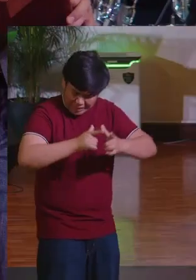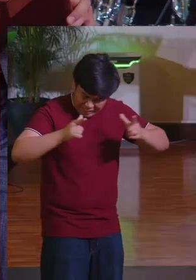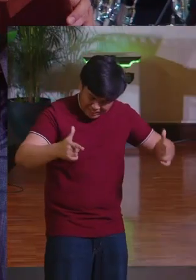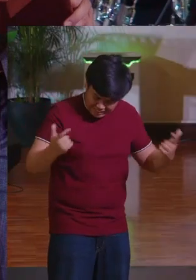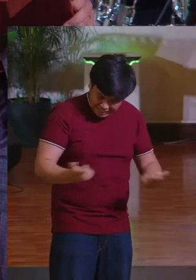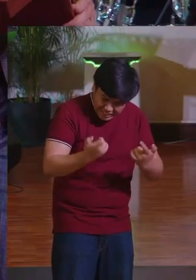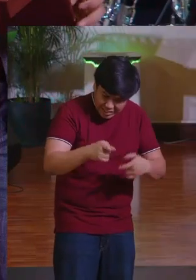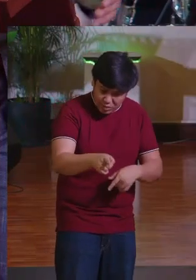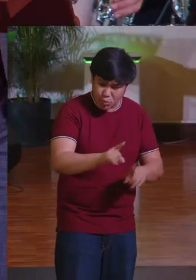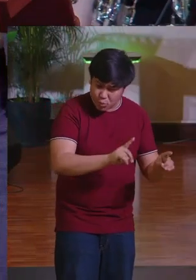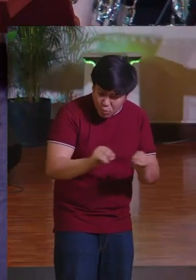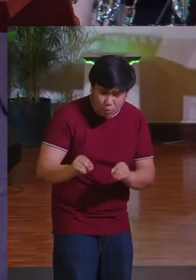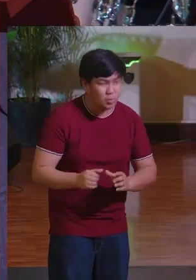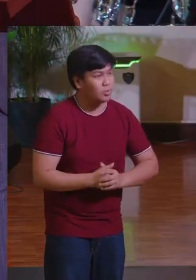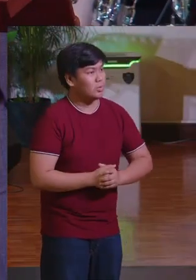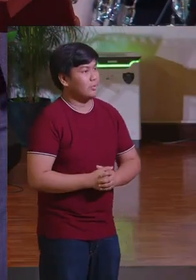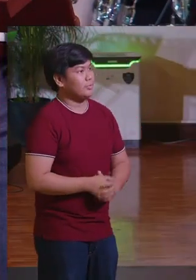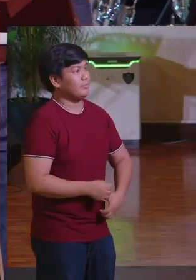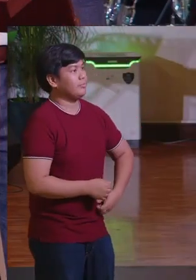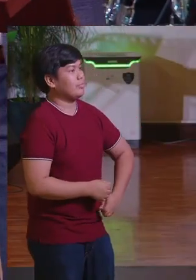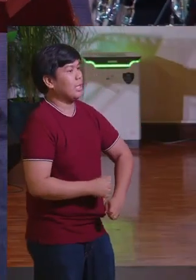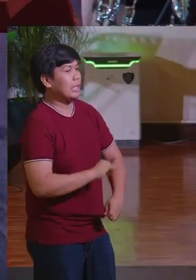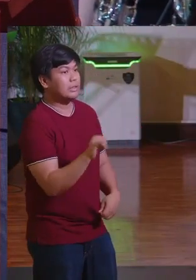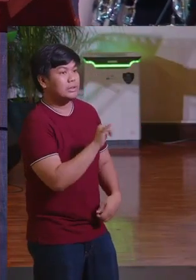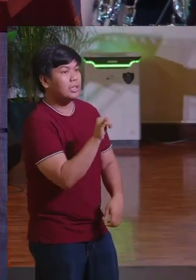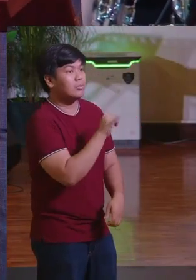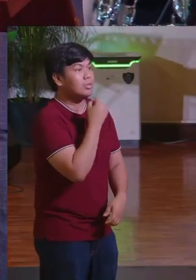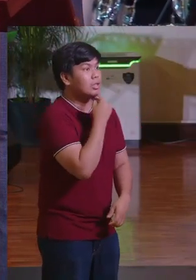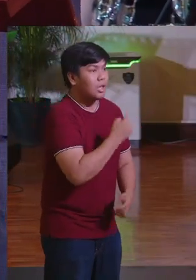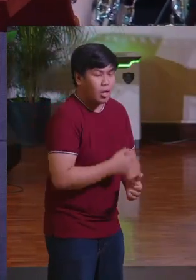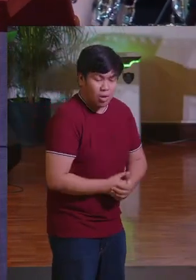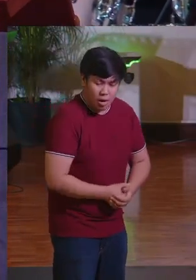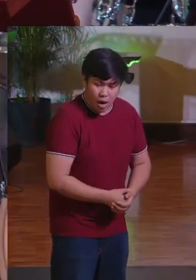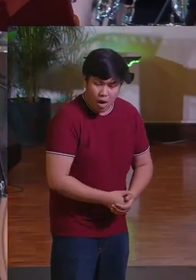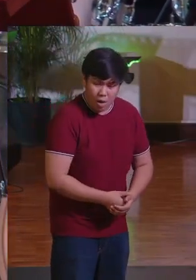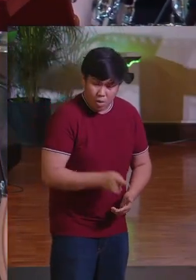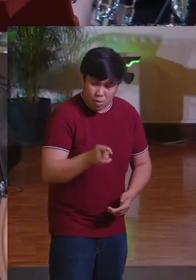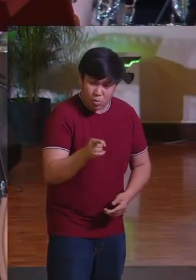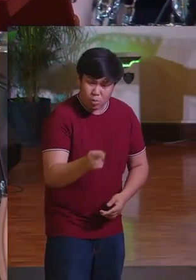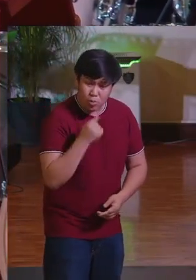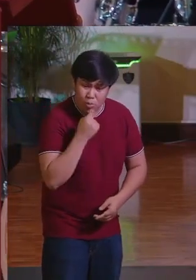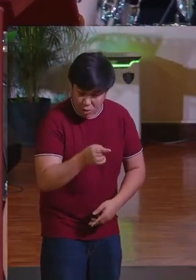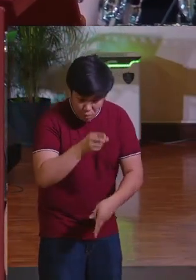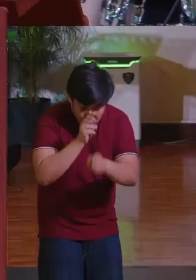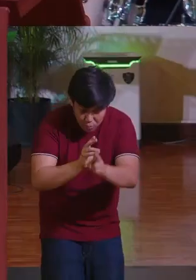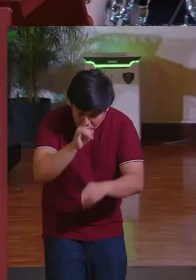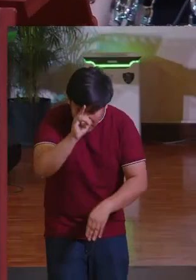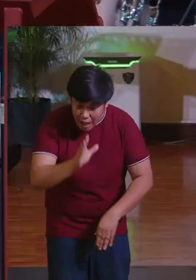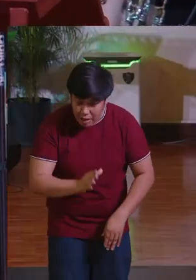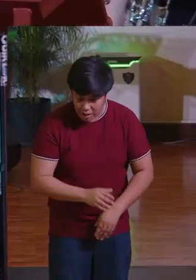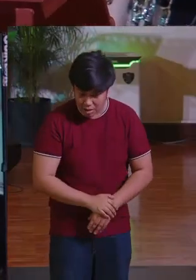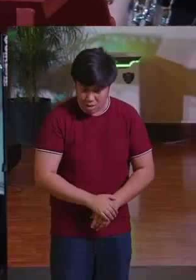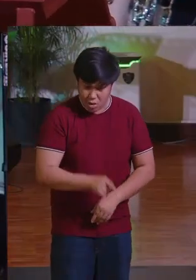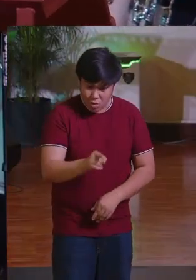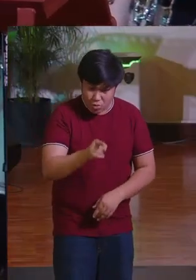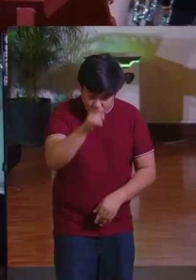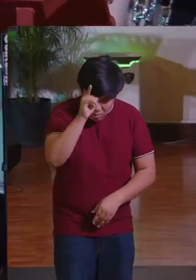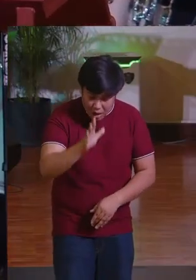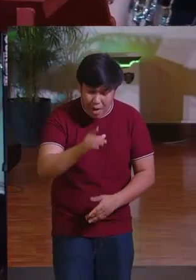iyong ginawa. Alam niyo po, ito'y nangungusap na parang sinasabi nila, sabi mo natatakot ka sa Diyos na si